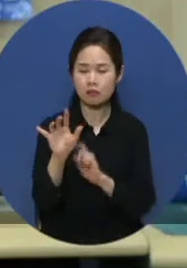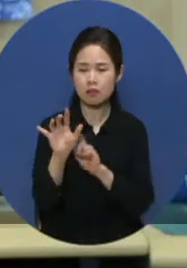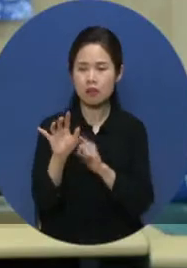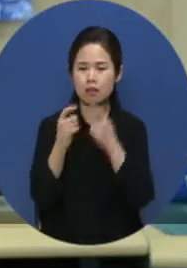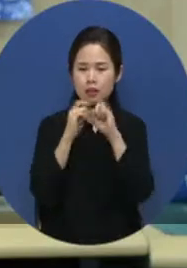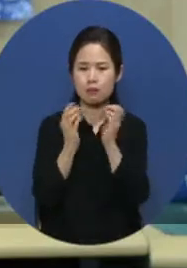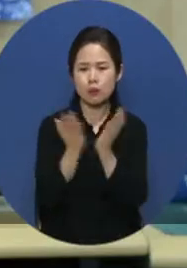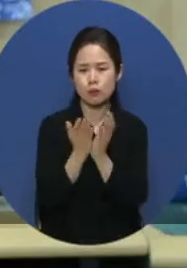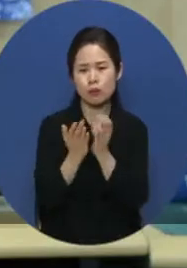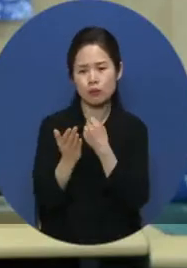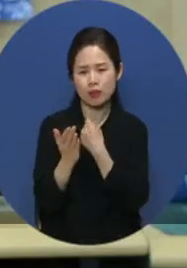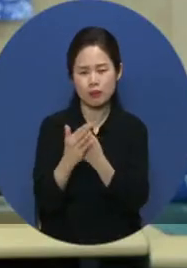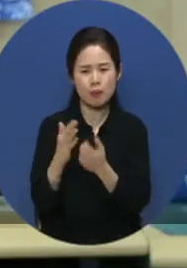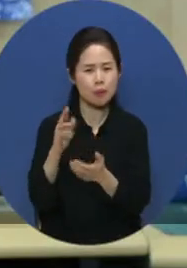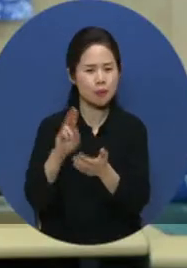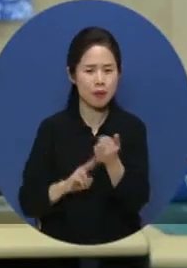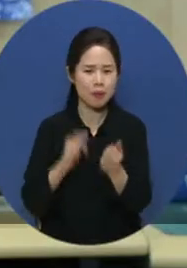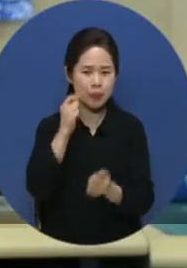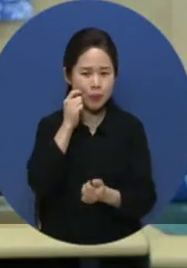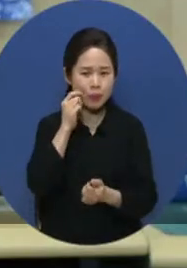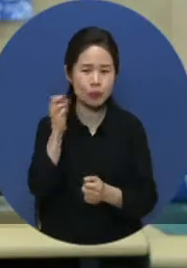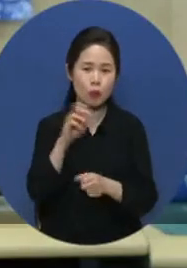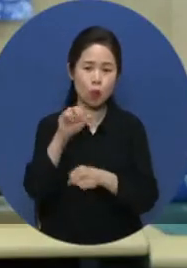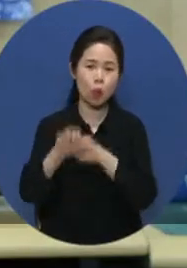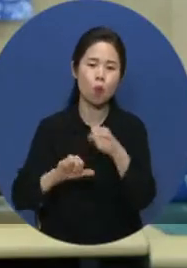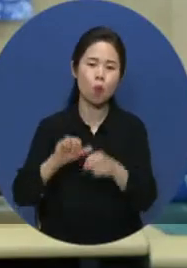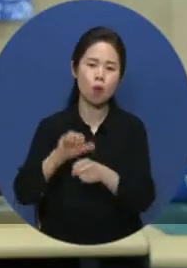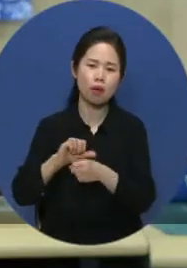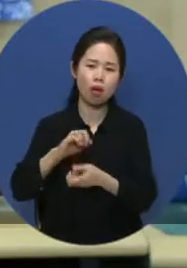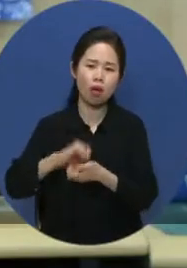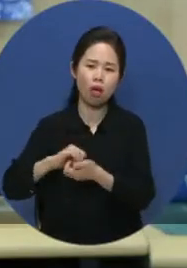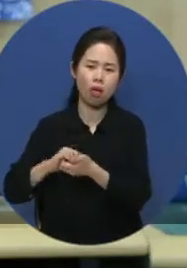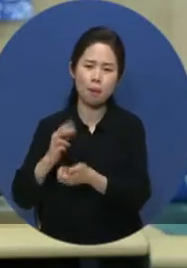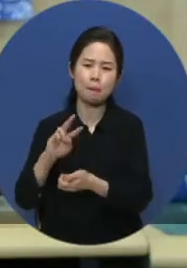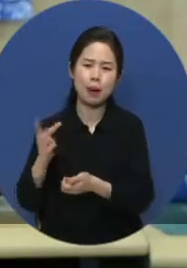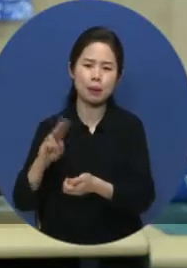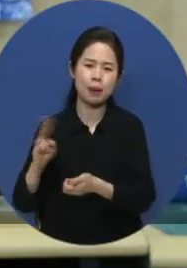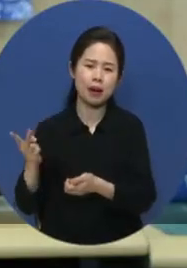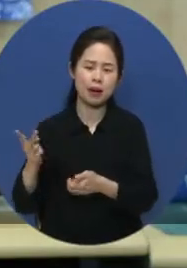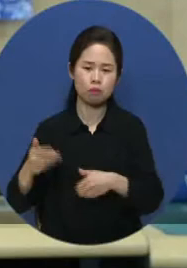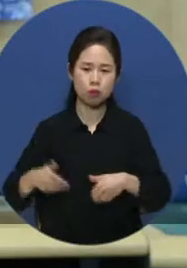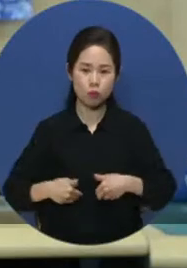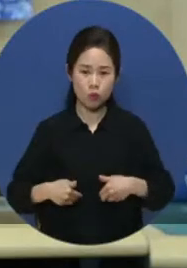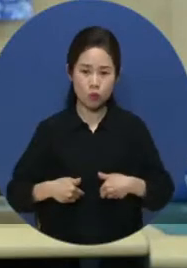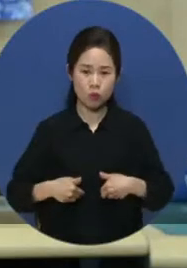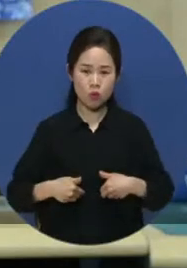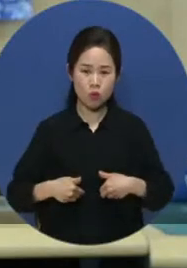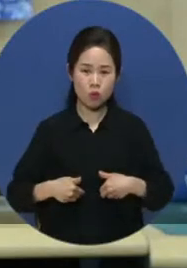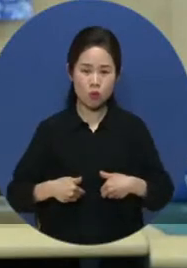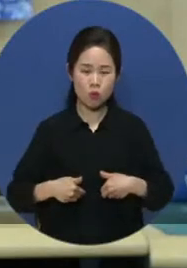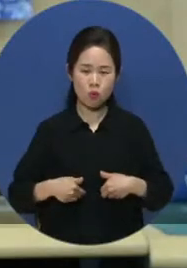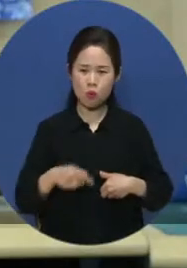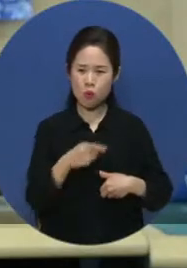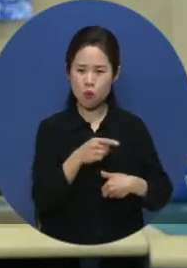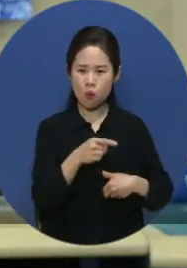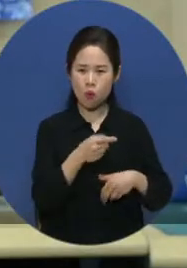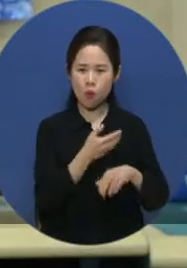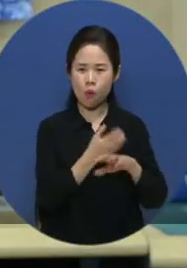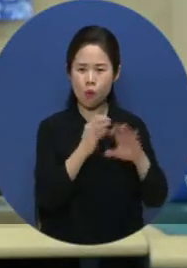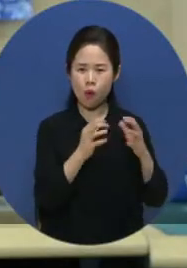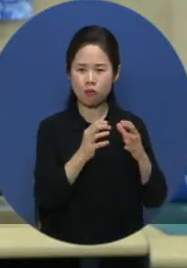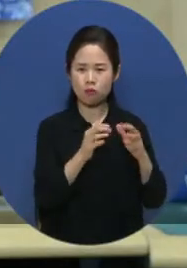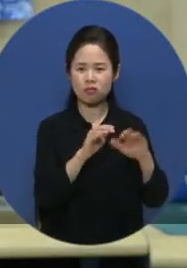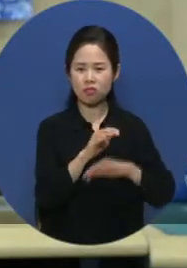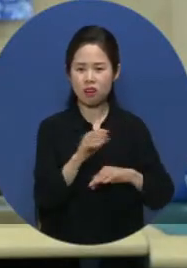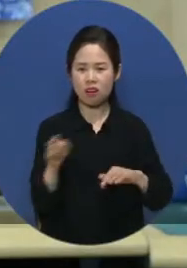팔 수도 없고 5년마다 몇천만 원씩 든다는 거는 사실 아주 비싼 외제차 정도 된다고 생각하면 비슷한 비유가